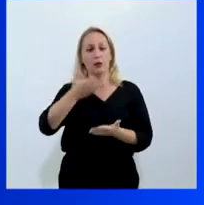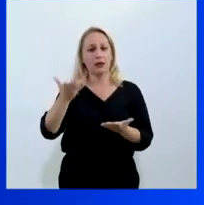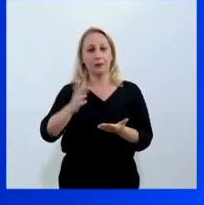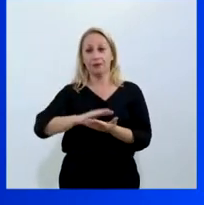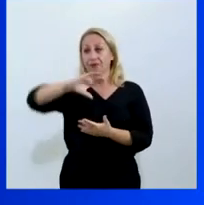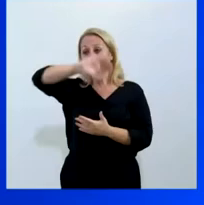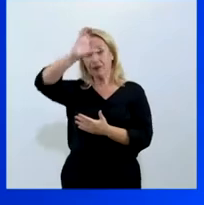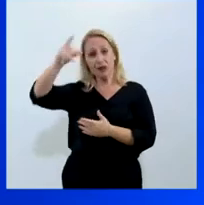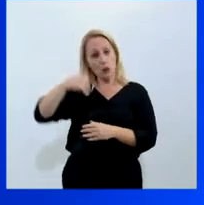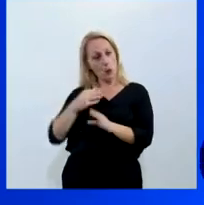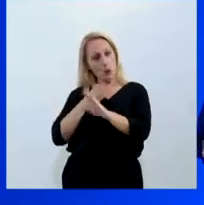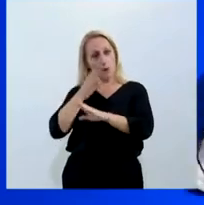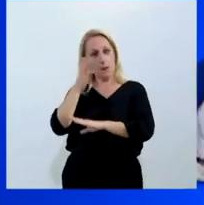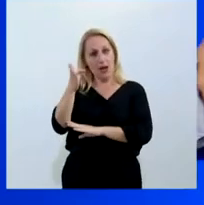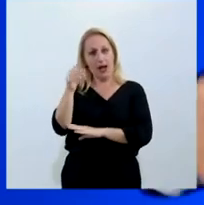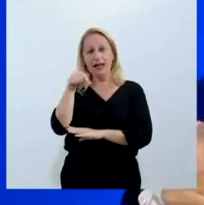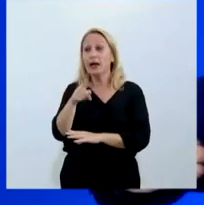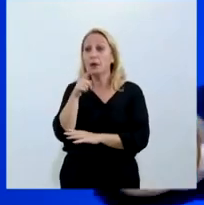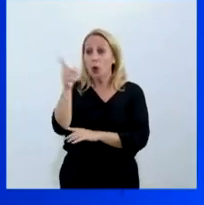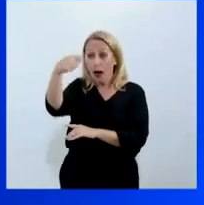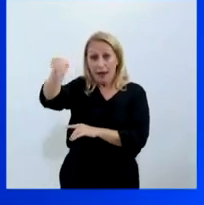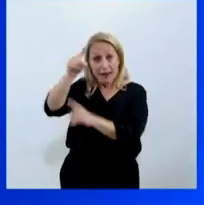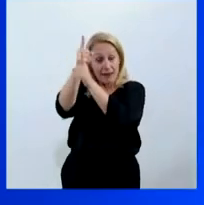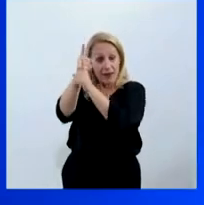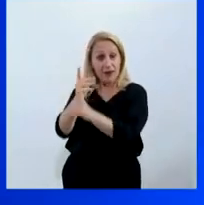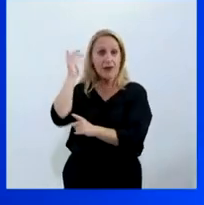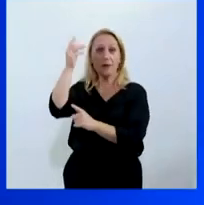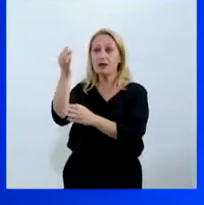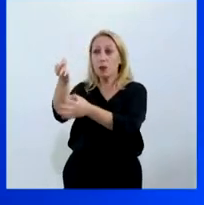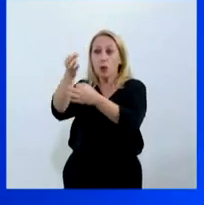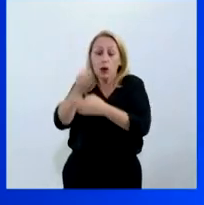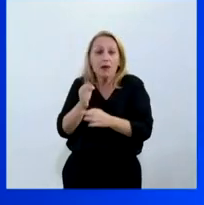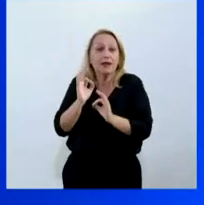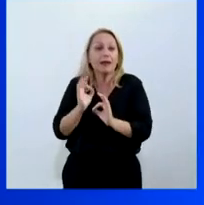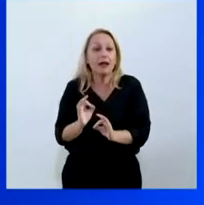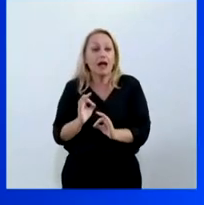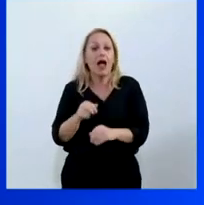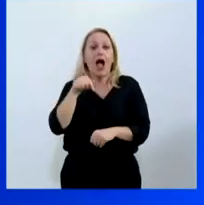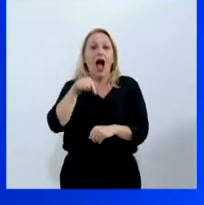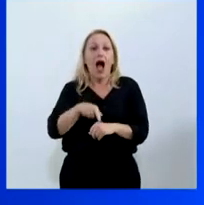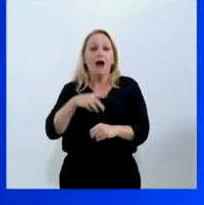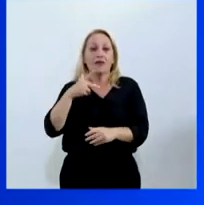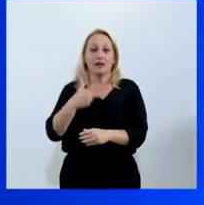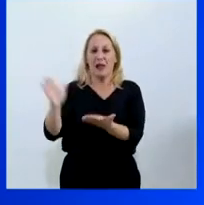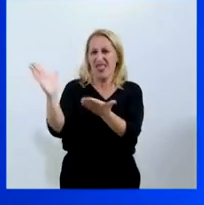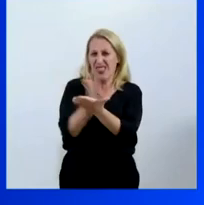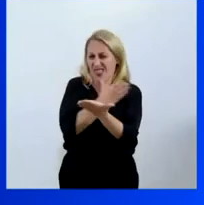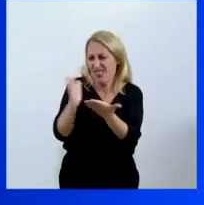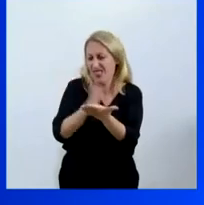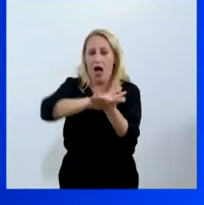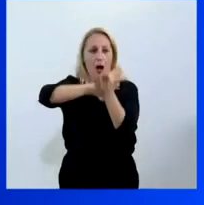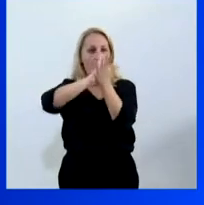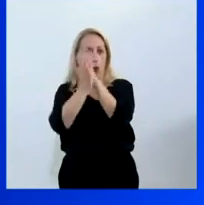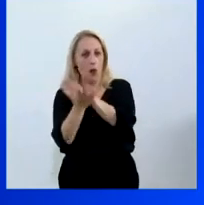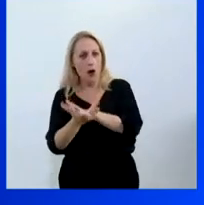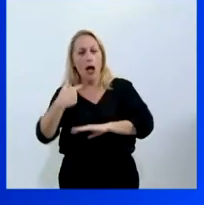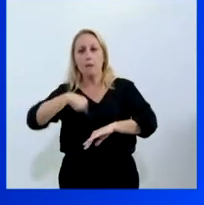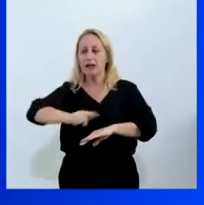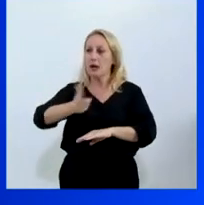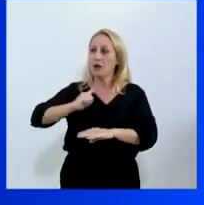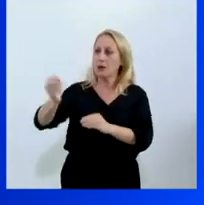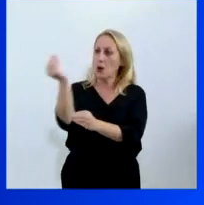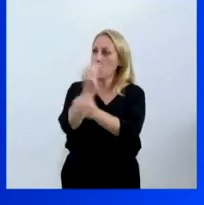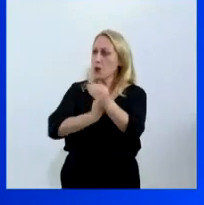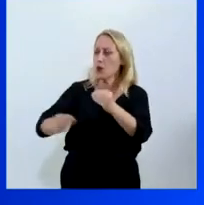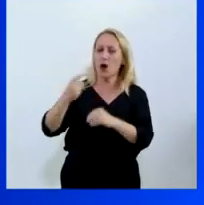Εύρο, διαπίστωσα, διότι αυτό μου υπέδειξαν οι ειδικοί, οι επιστήμονες, ότι τελικά το μέγεθος της καταστροφής δεν ήταν τόσο μεγάλο όσο στην